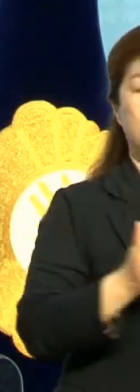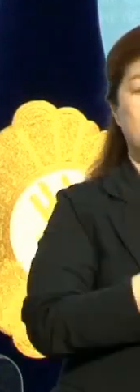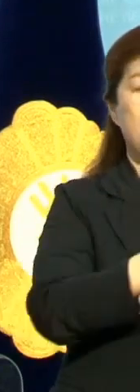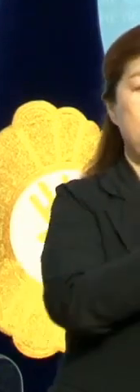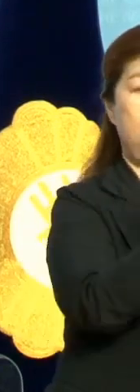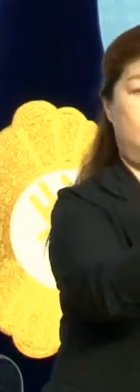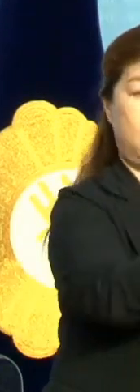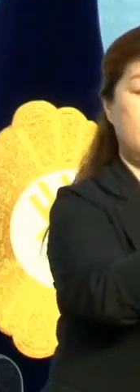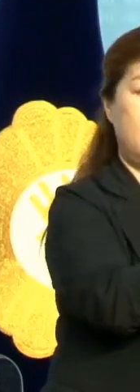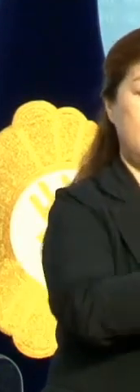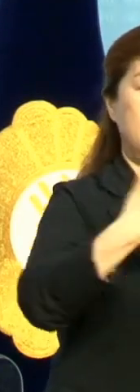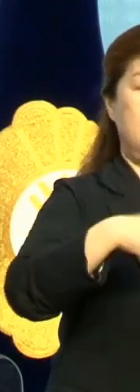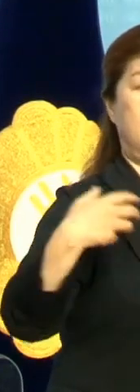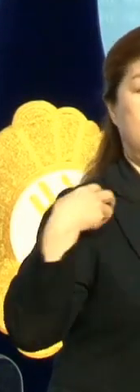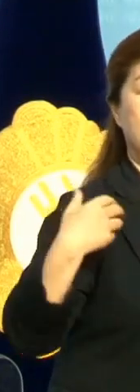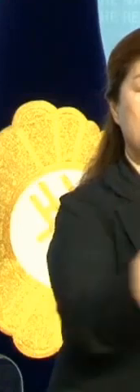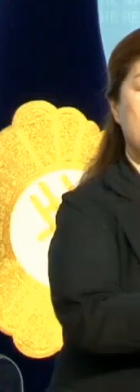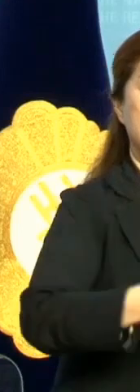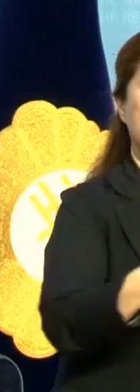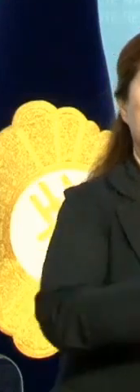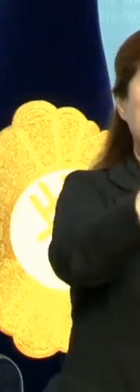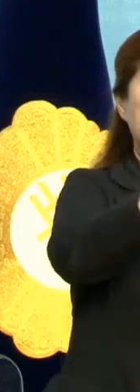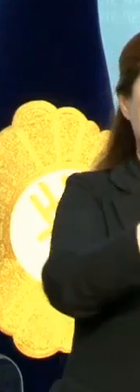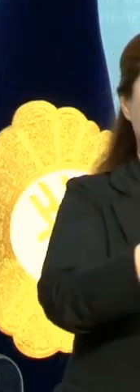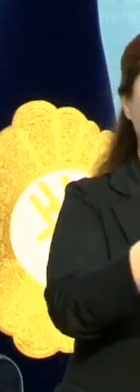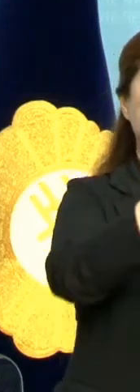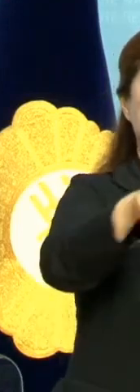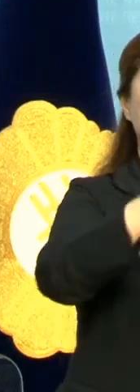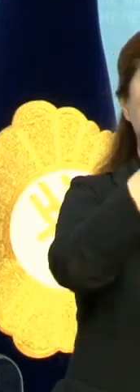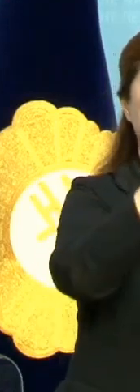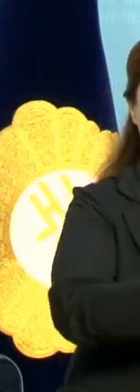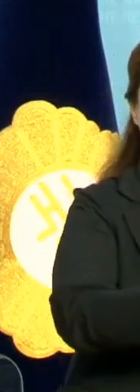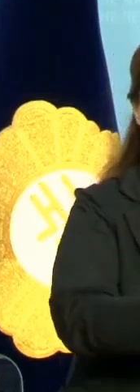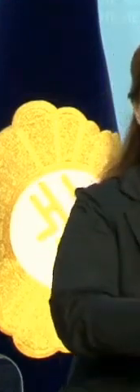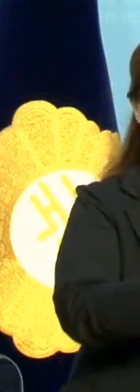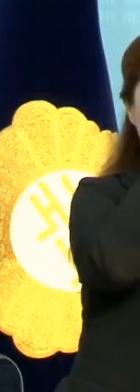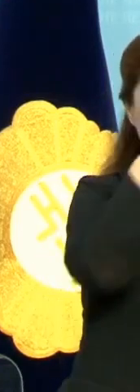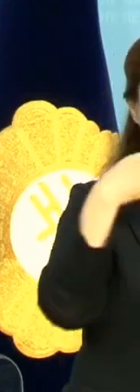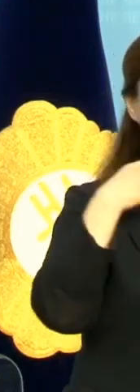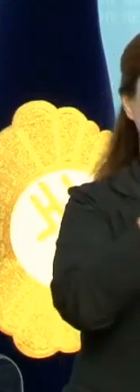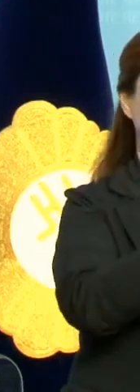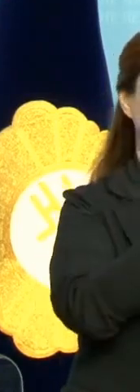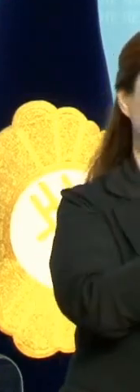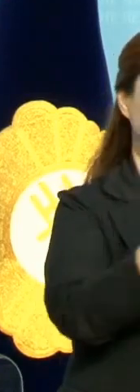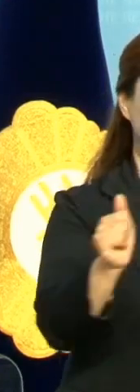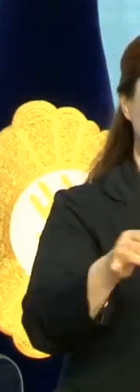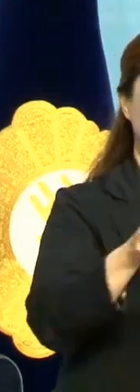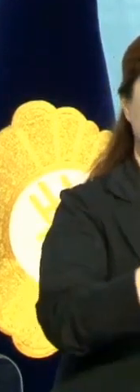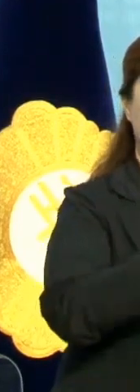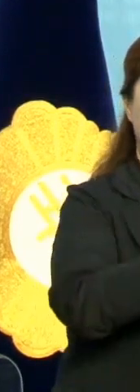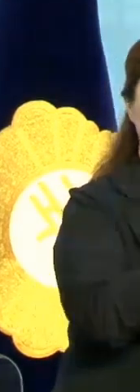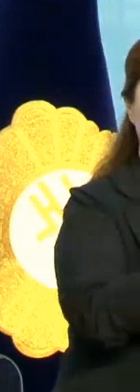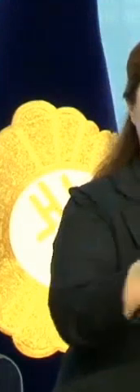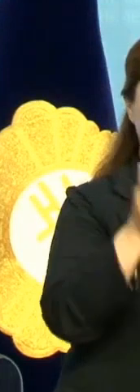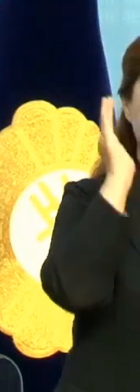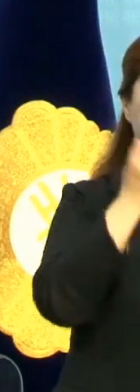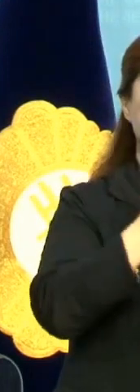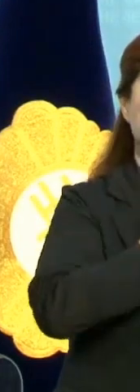본회의, 상임위 그리고 이 기자회견장에서 정부 관료들과 금융당국에 주장하고